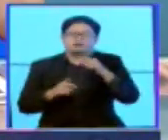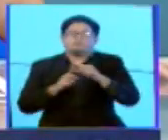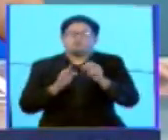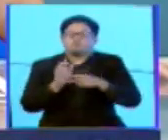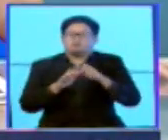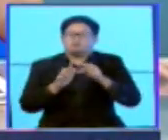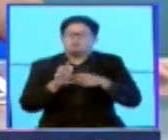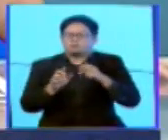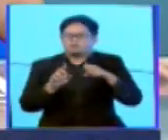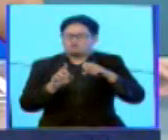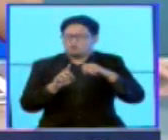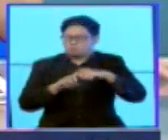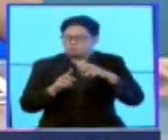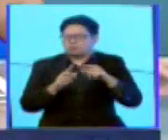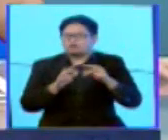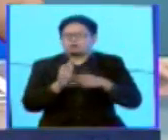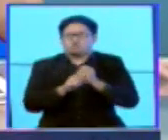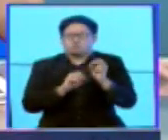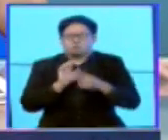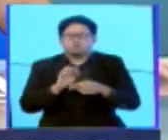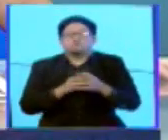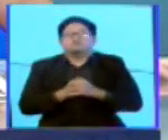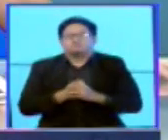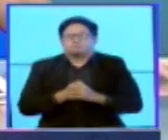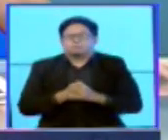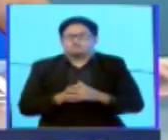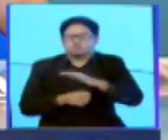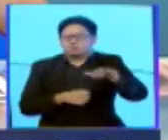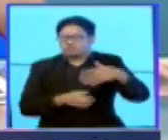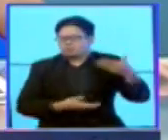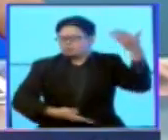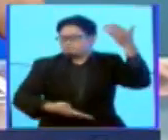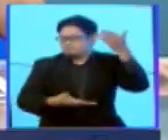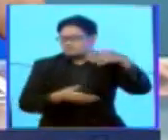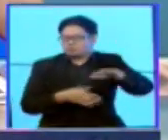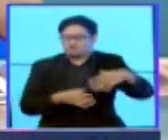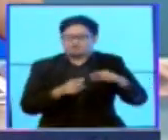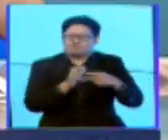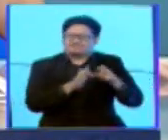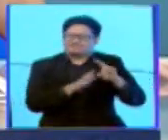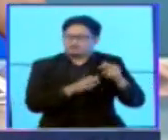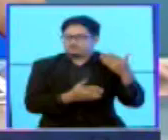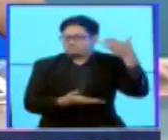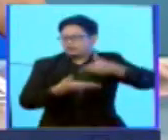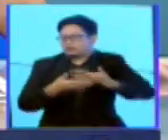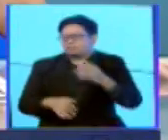polisi masih menyelidiki penyebab kematian Bribtu Andri Budi Wibowo. Keluarga meminta pelaku dihukum